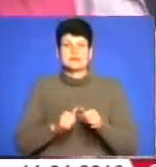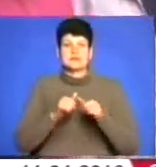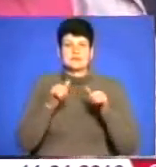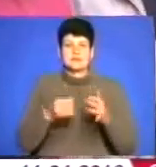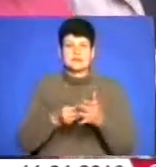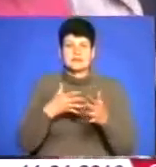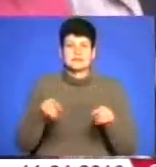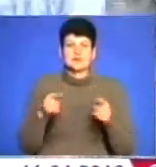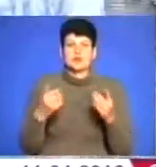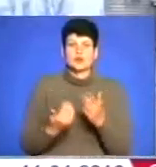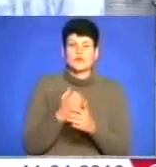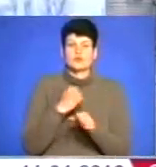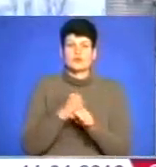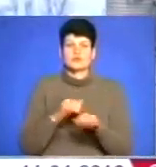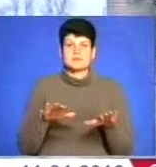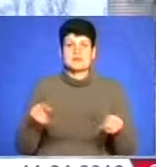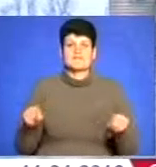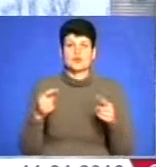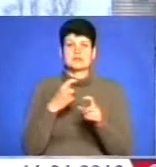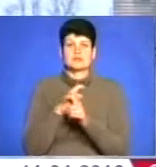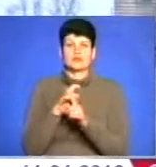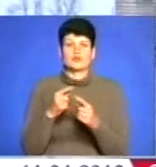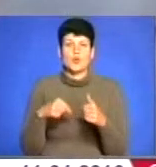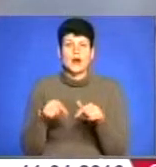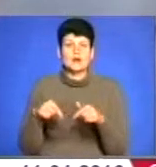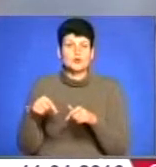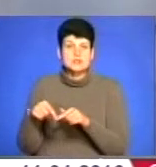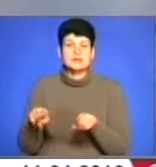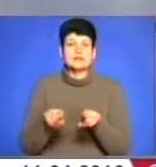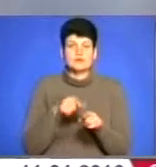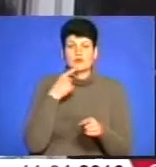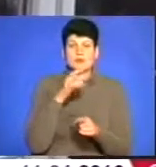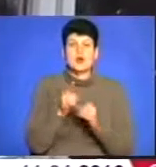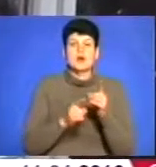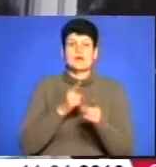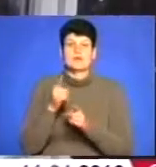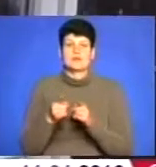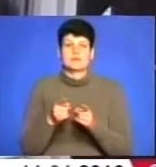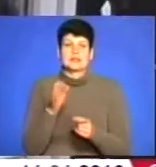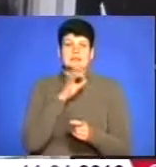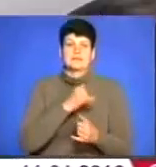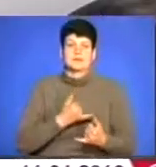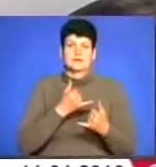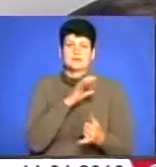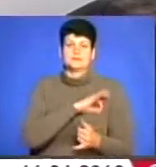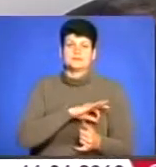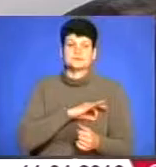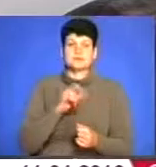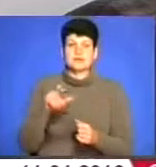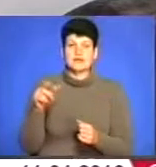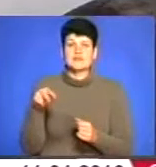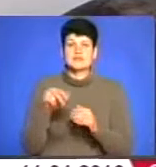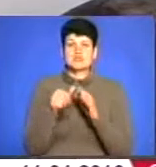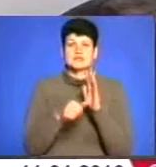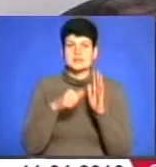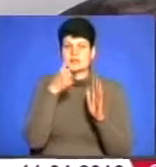робочі місця, відновлювали спиртову галузь. Говорив Степан Барна і про реформи на користь громадян. За 2016